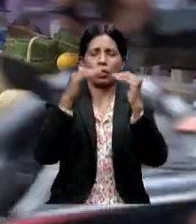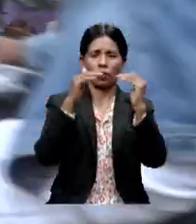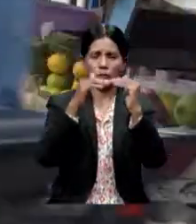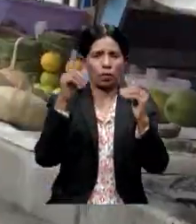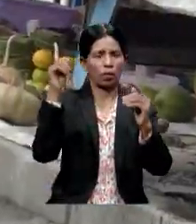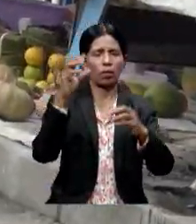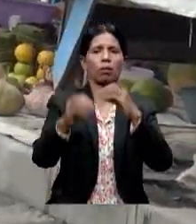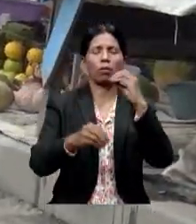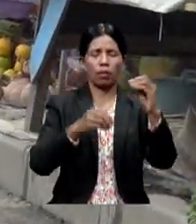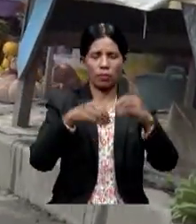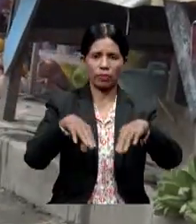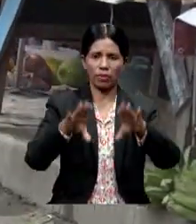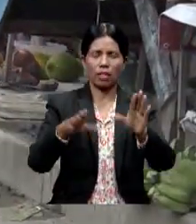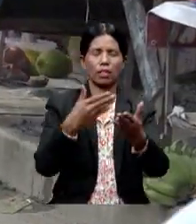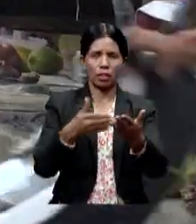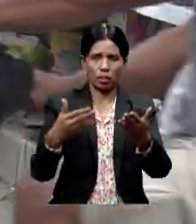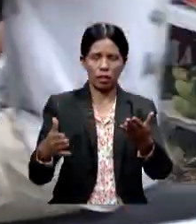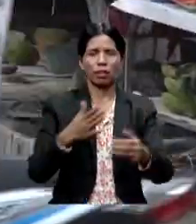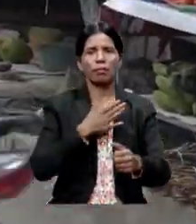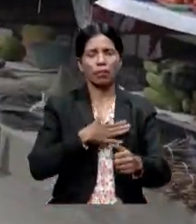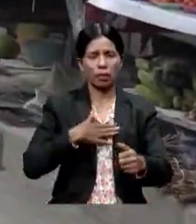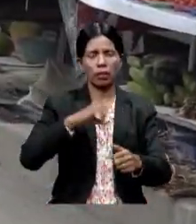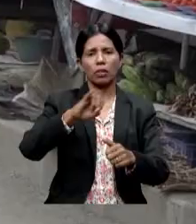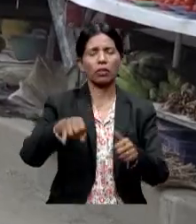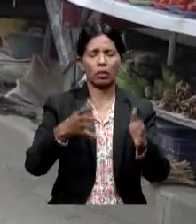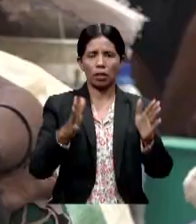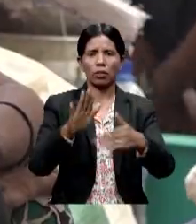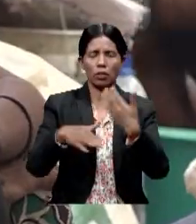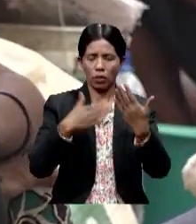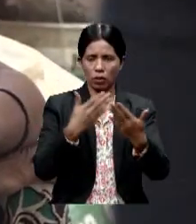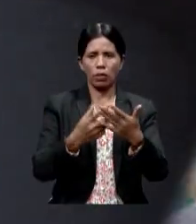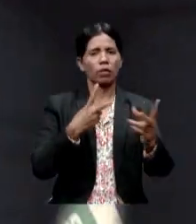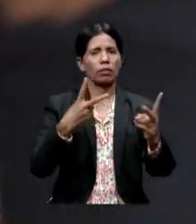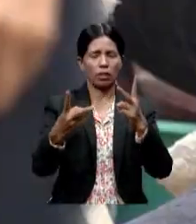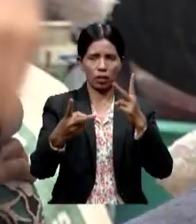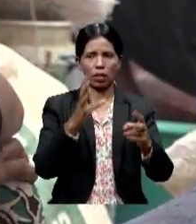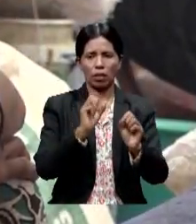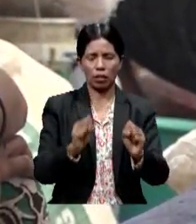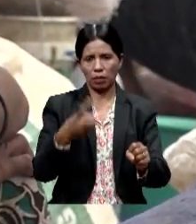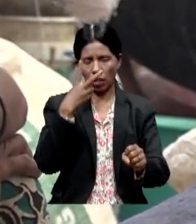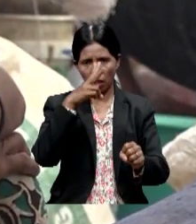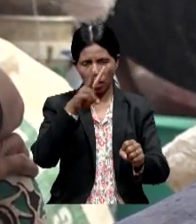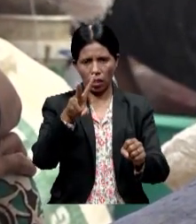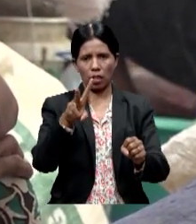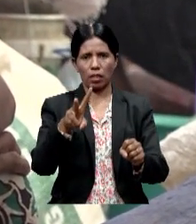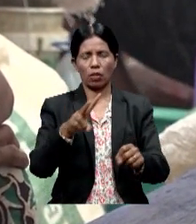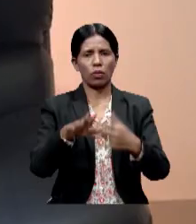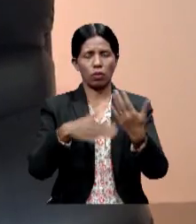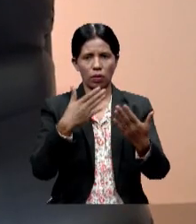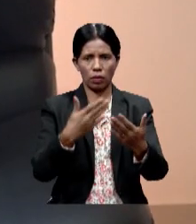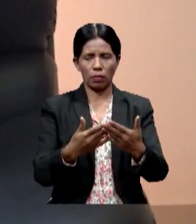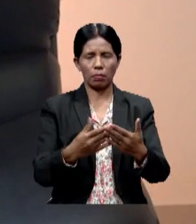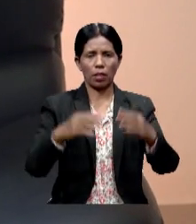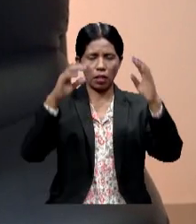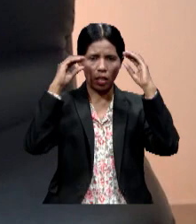kuana ba buan sarne, e favor jornalisti era totu convidado para transmiti buat totu, para